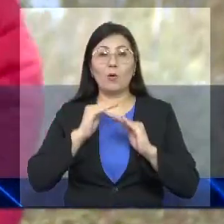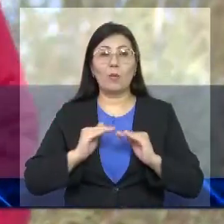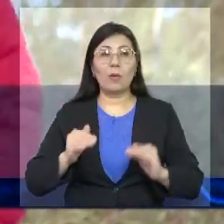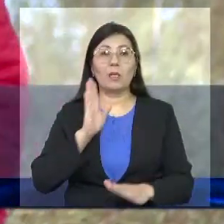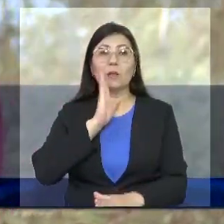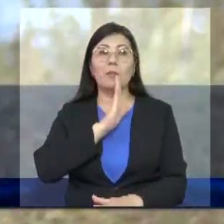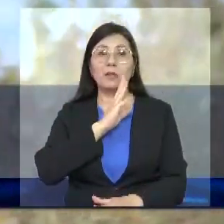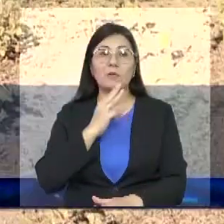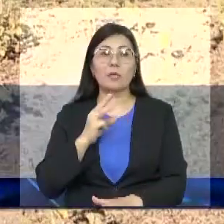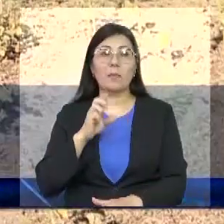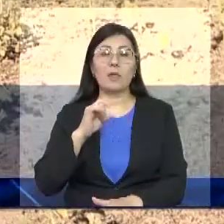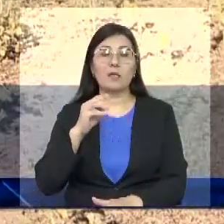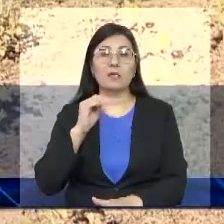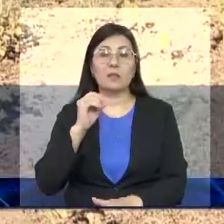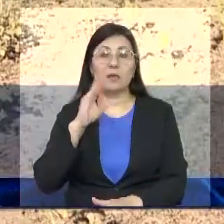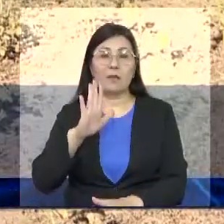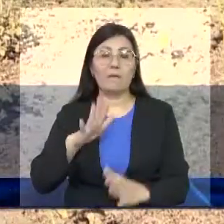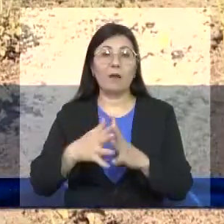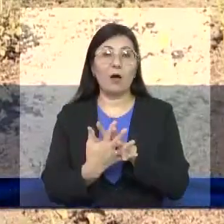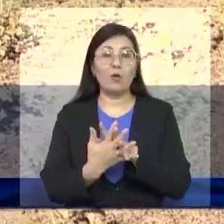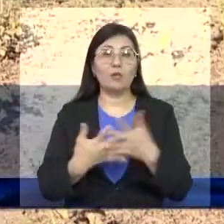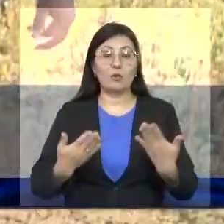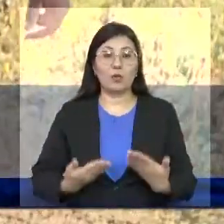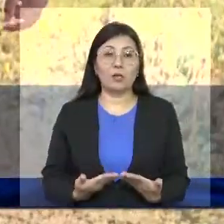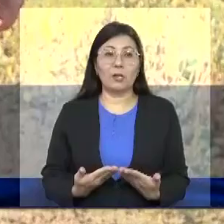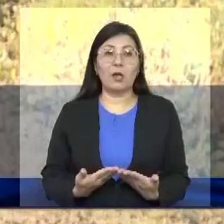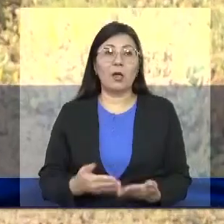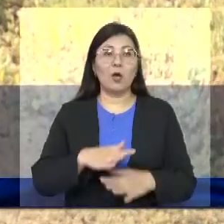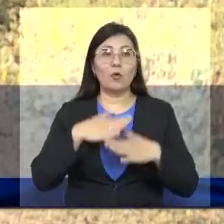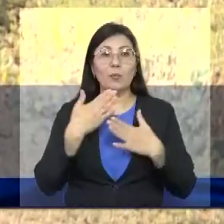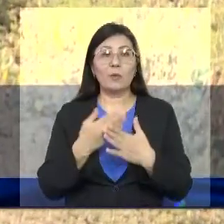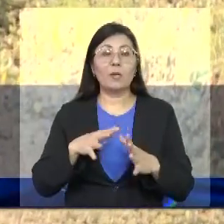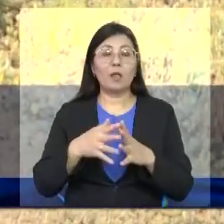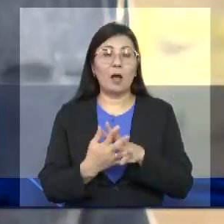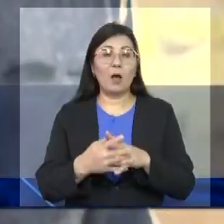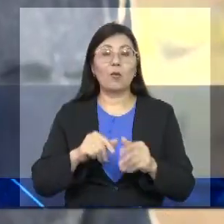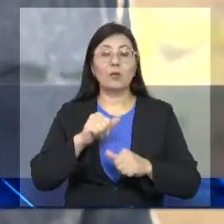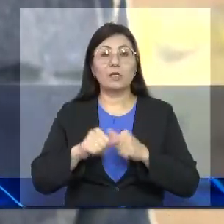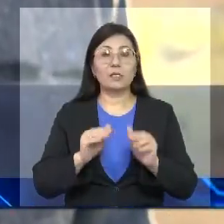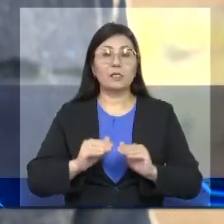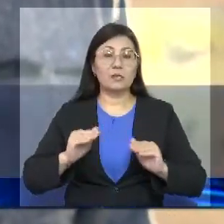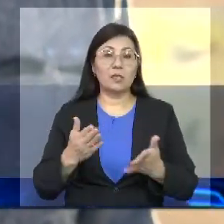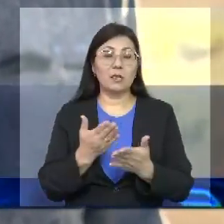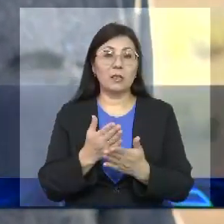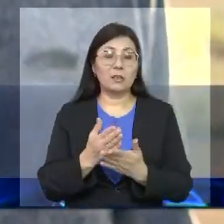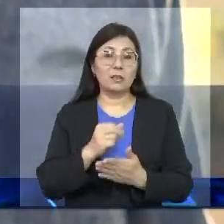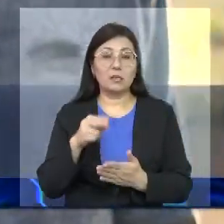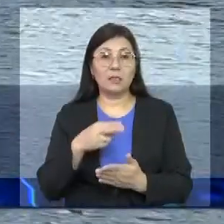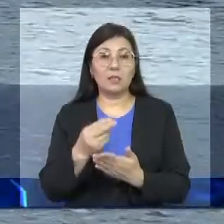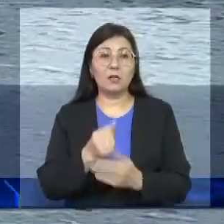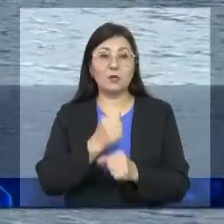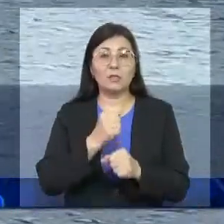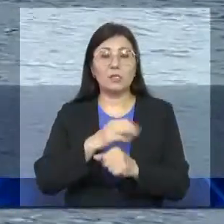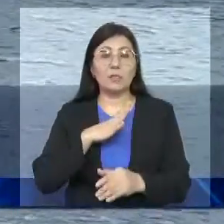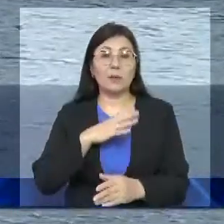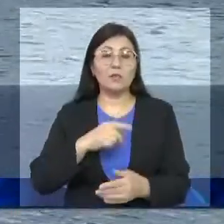ана. Ол Шығанақ Берсеев ауылдық округінің Қаратал елді мекенінде тұрады. Біраздан бері ауыл балабақшасында күтуші болып жұмыс істейді. Ал кәсіп ашу туралы